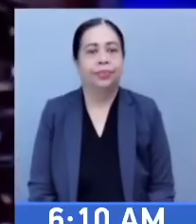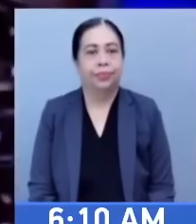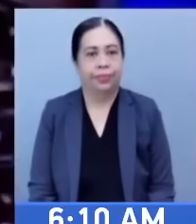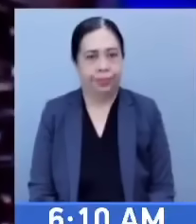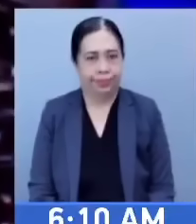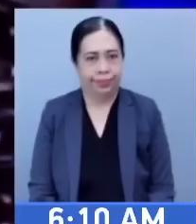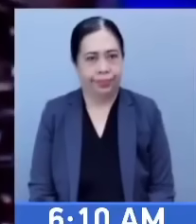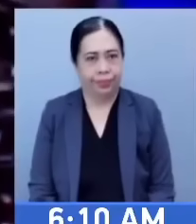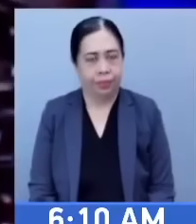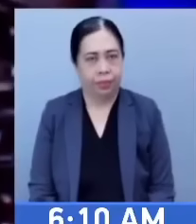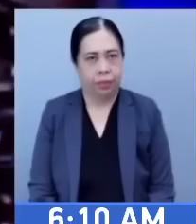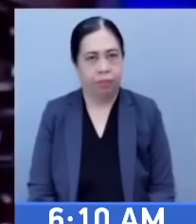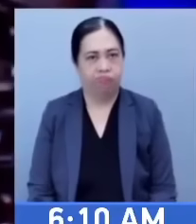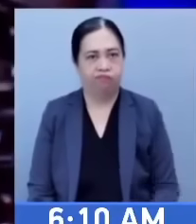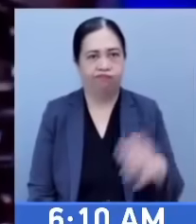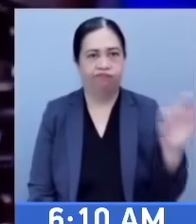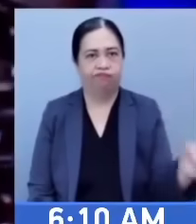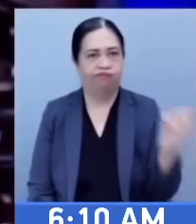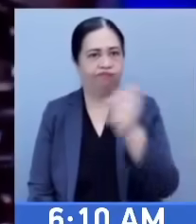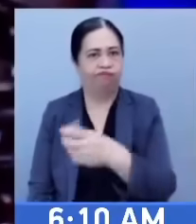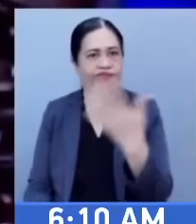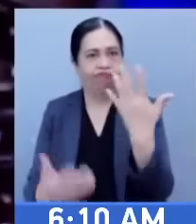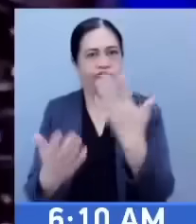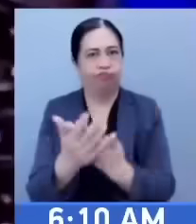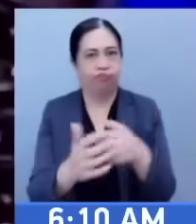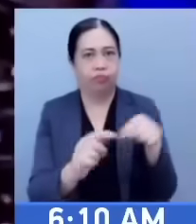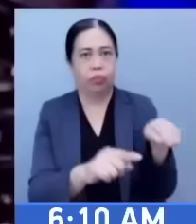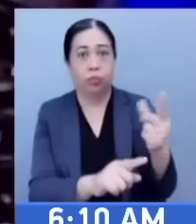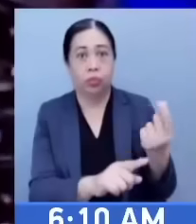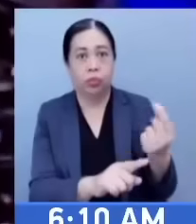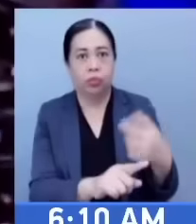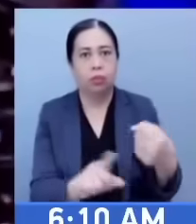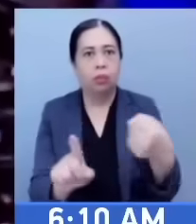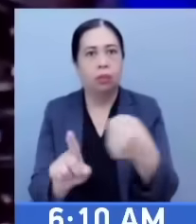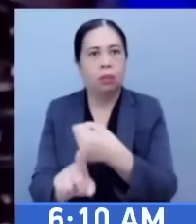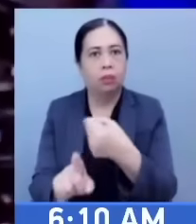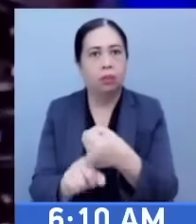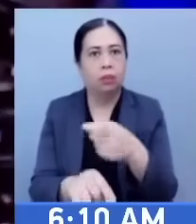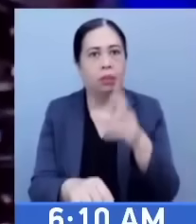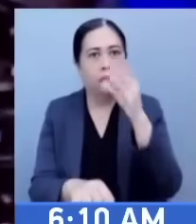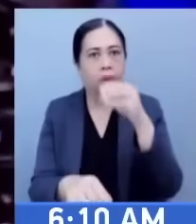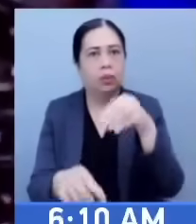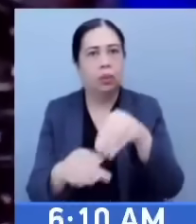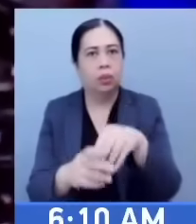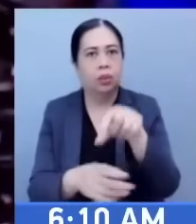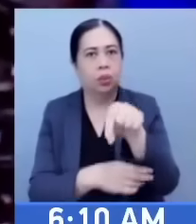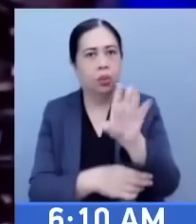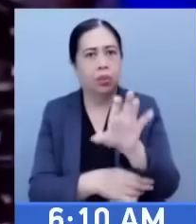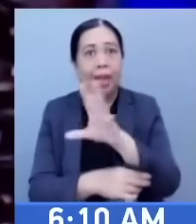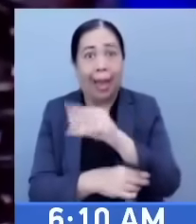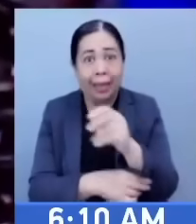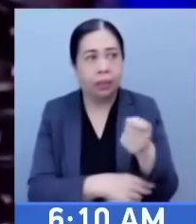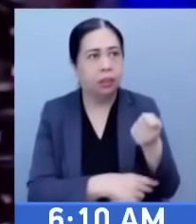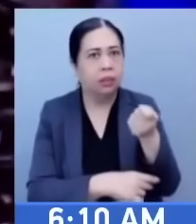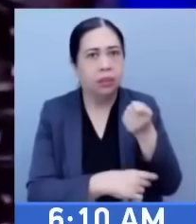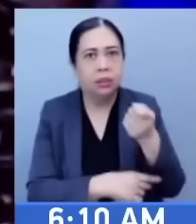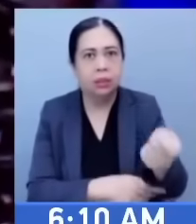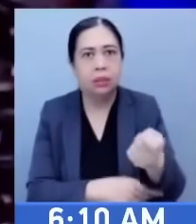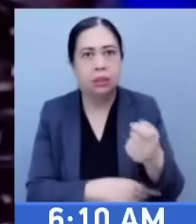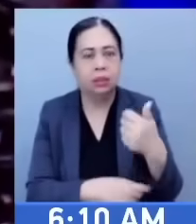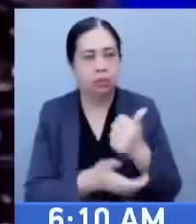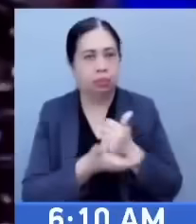sa kulungan ng bagsak ng lalaking inireklamong ng bugbog ng isa pang lalaki sa Quezon City at nanaksak ng responding